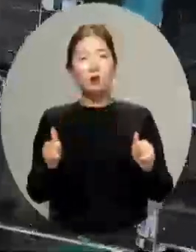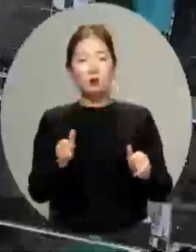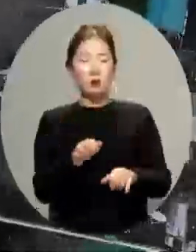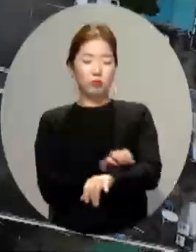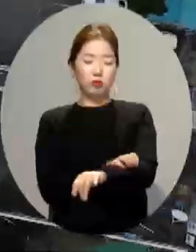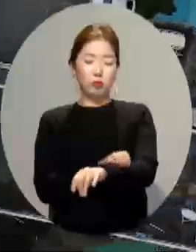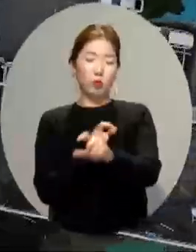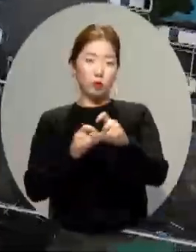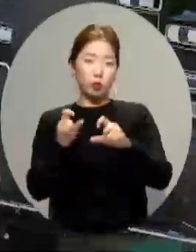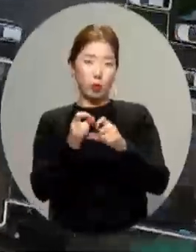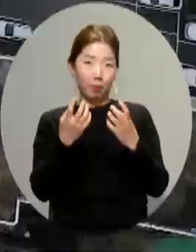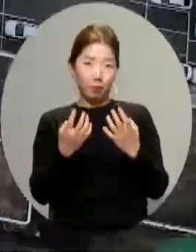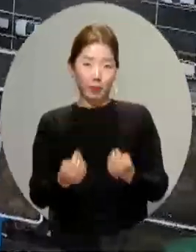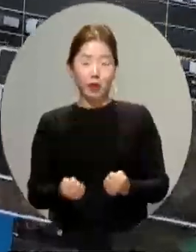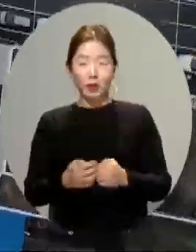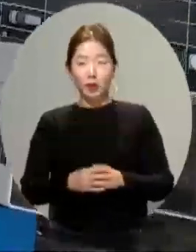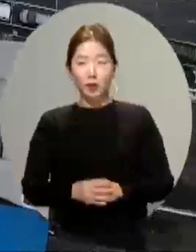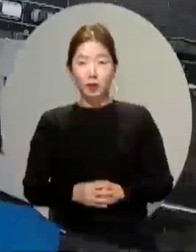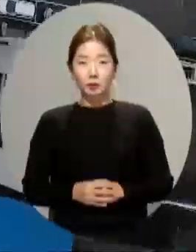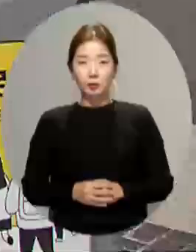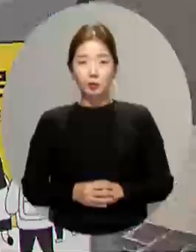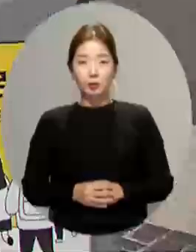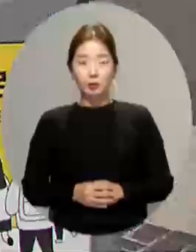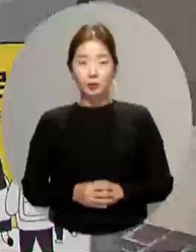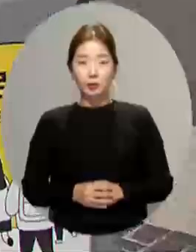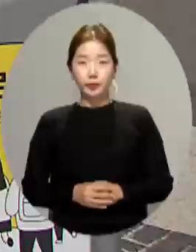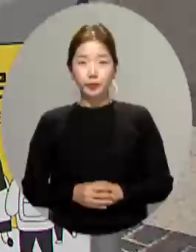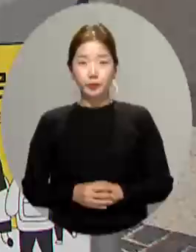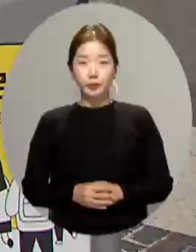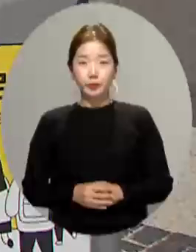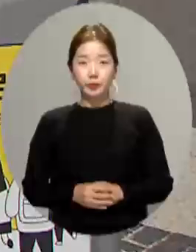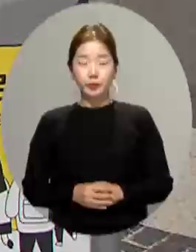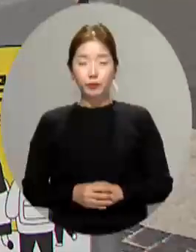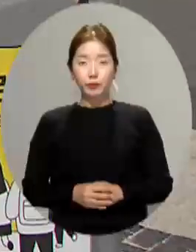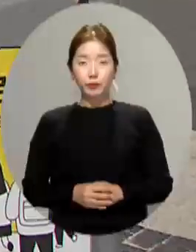불편은 갈수록 커지고 있습니다. MBC 뉴스 전재웅입니다.